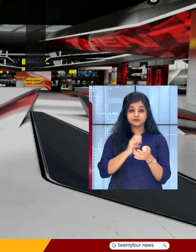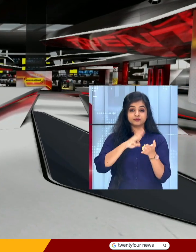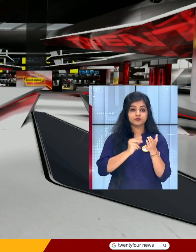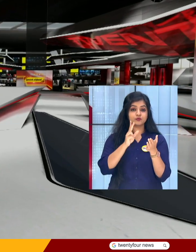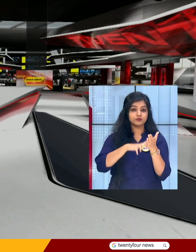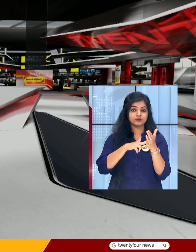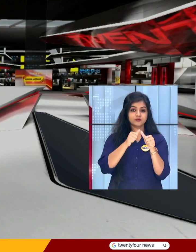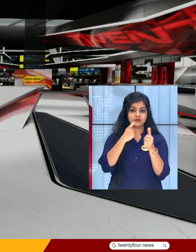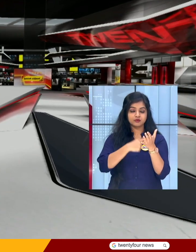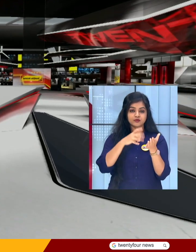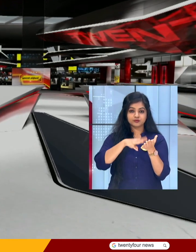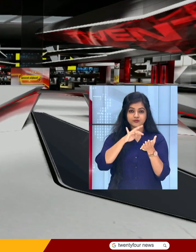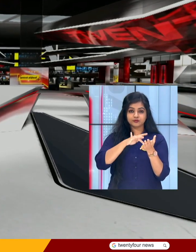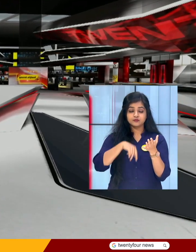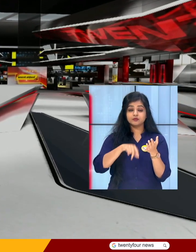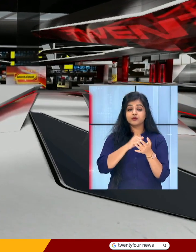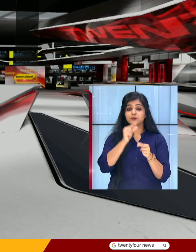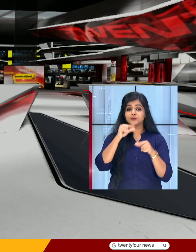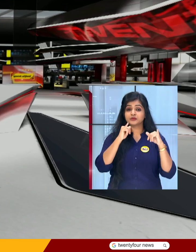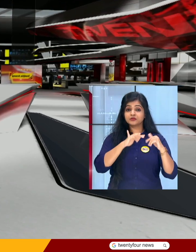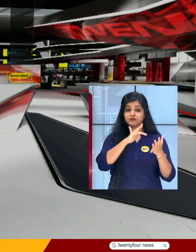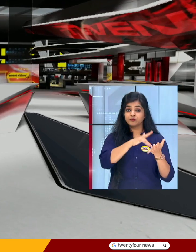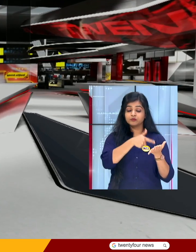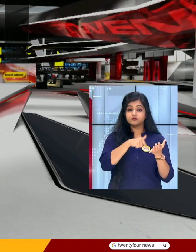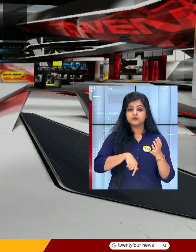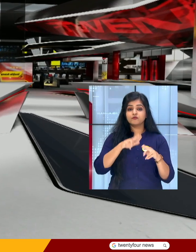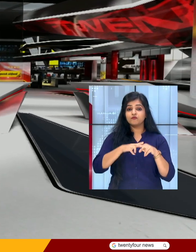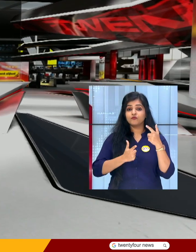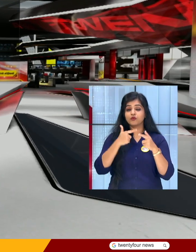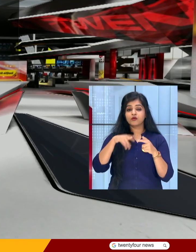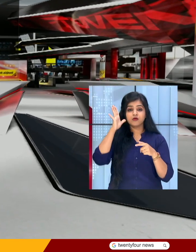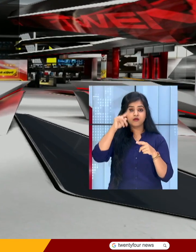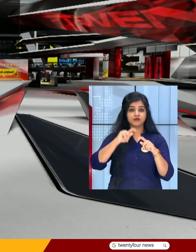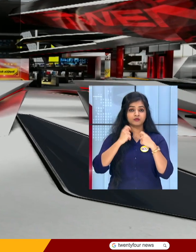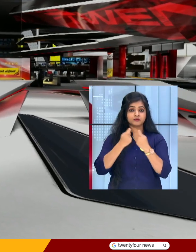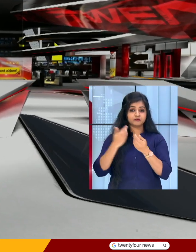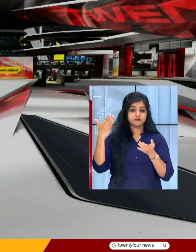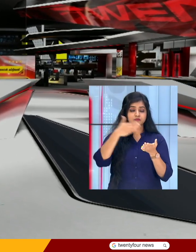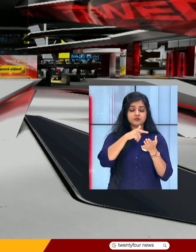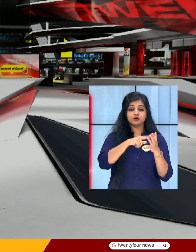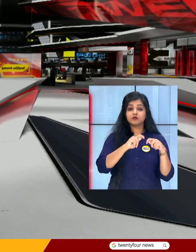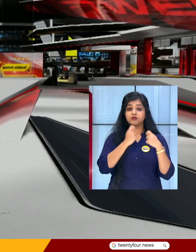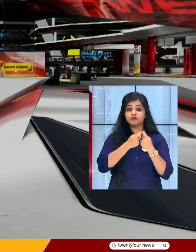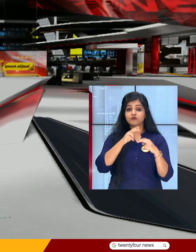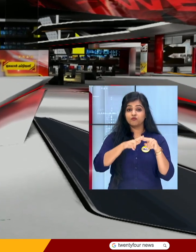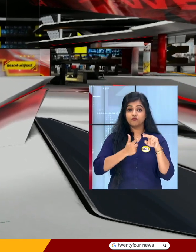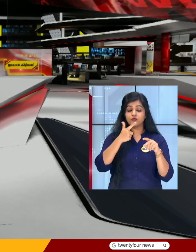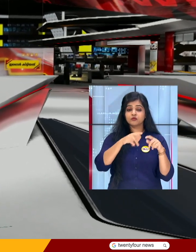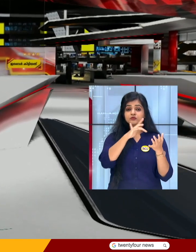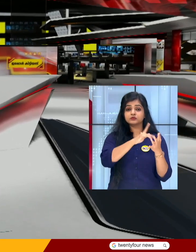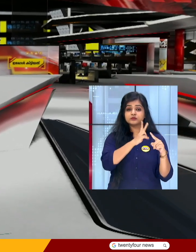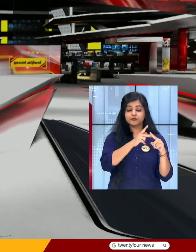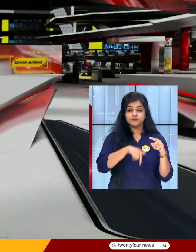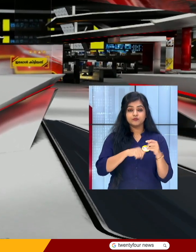മൂന്നാർ മാട്ടുപ്പെട്ടി നെട്ടിക്കുടിയിൽ ജനവാസ മേഖലയിൽ കാട്ടാനക്കൂട്ടം. നെട്ടിക്കുടിയിലേക്കുള്ള വഴിയിലാണ് കാട്ടാനക്കൂട്ടം നിലയുറപ്പിച്ചത്. വനവകുപ്പ് വാച്ചർമാർ